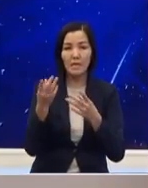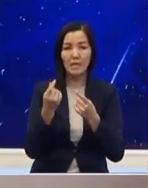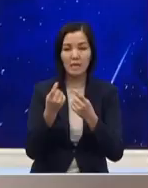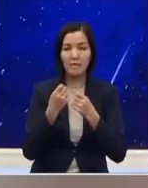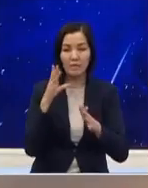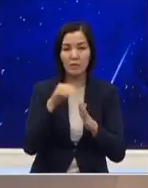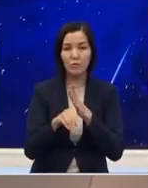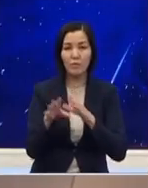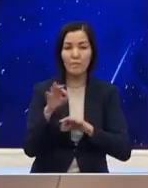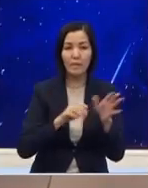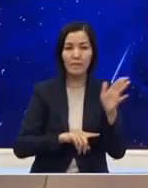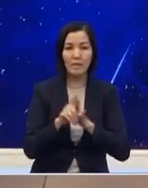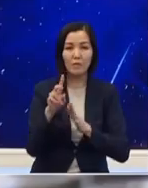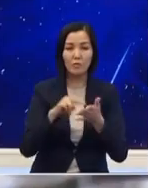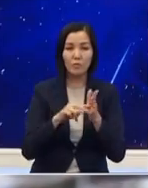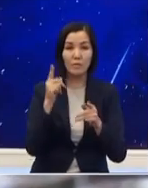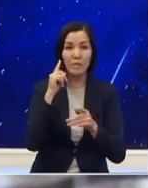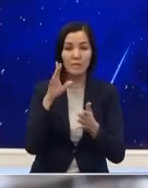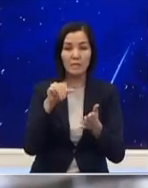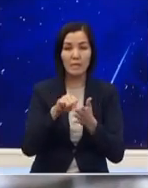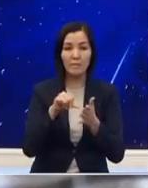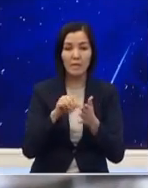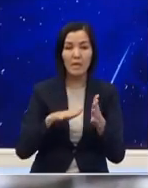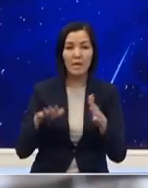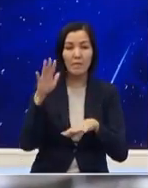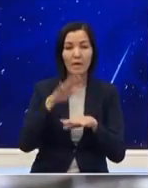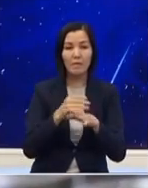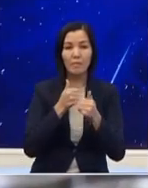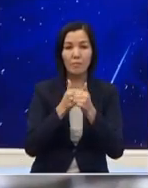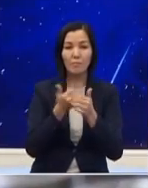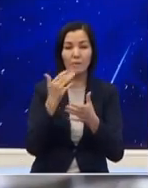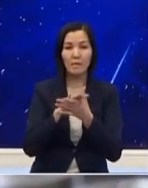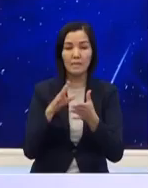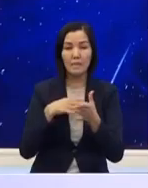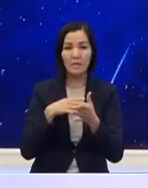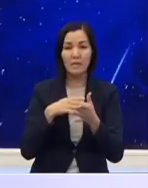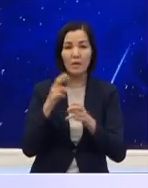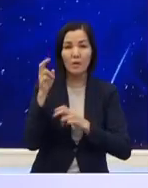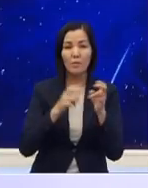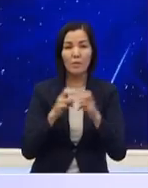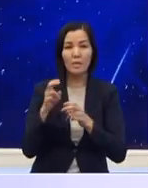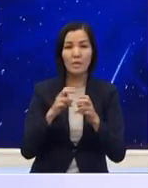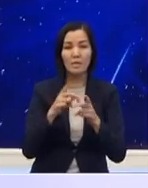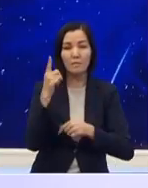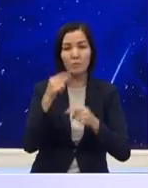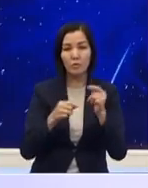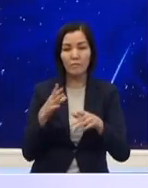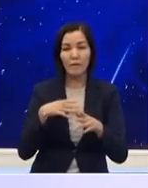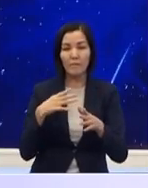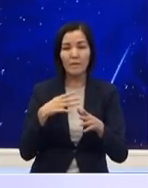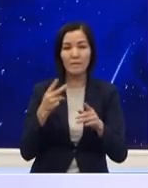жоба қолға алмақ. Жоспарын облыс әкімі тыңдалымында аймақ басшысының орынбасары таныстырды. Бірі өнеркәсіптік типтегі сүт фермасын